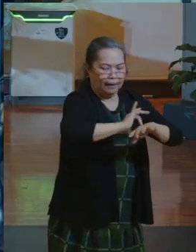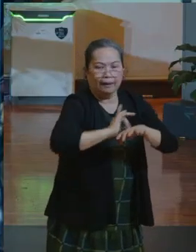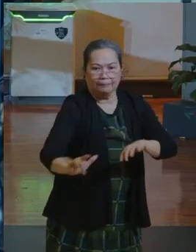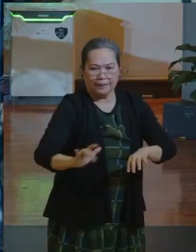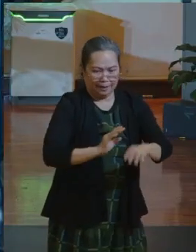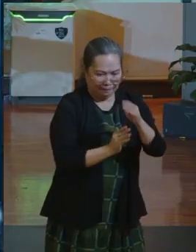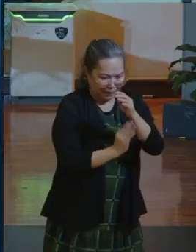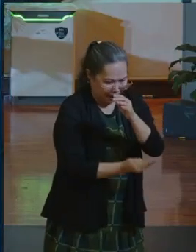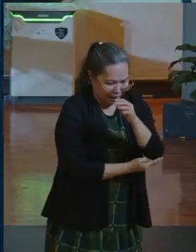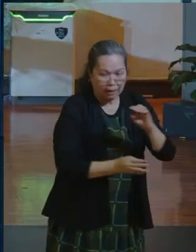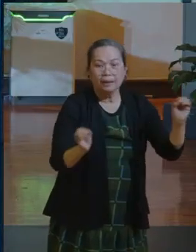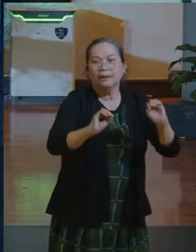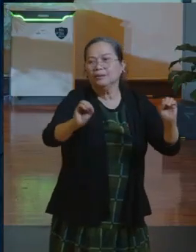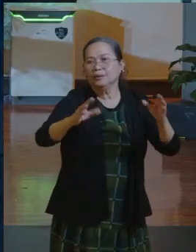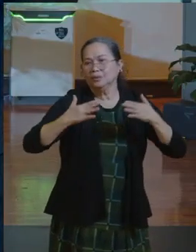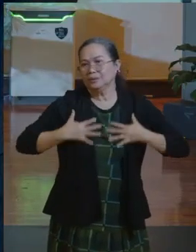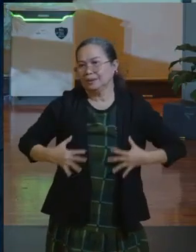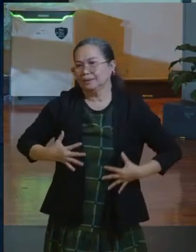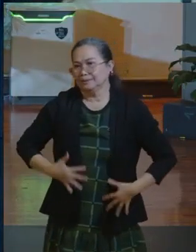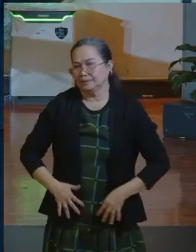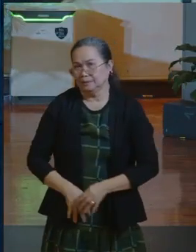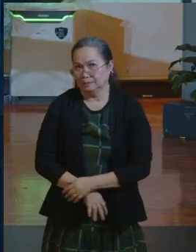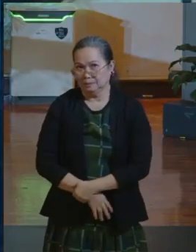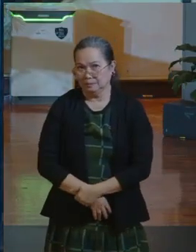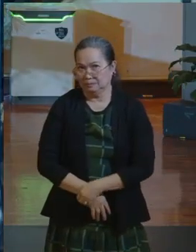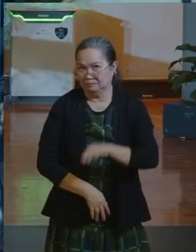damit. Hirap naman yan,